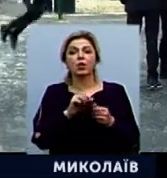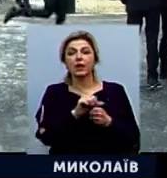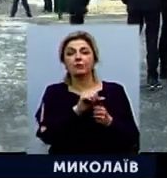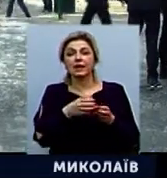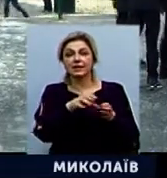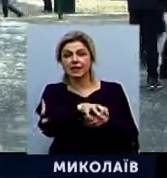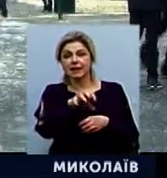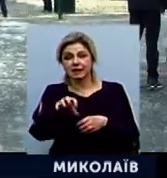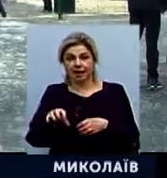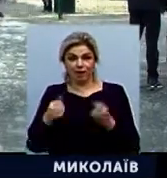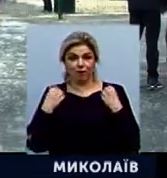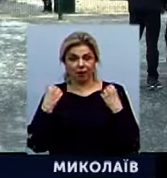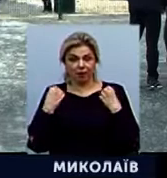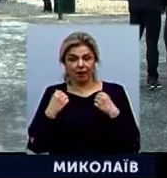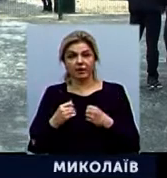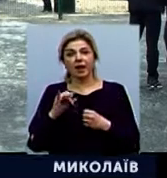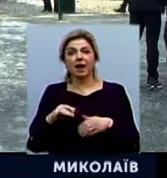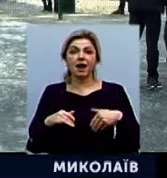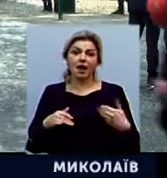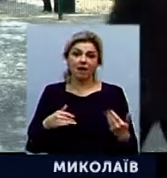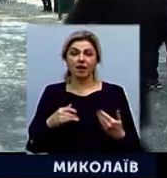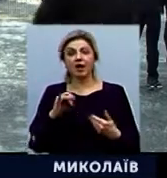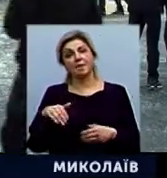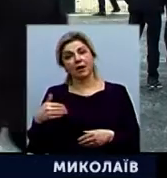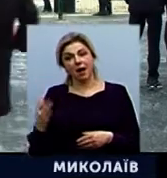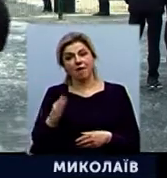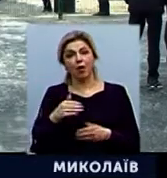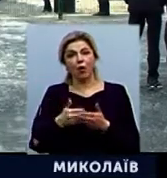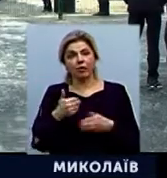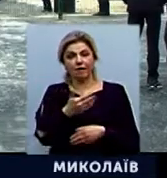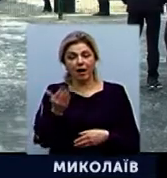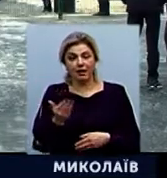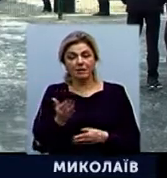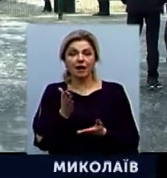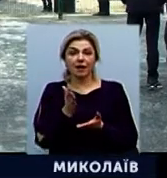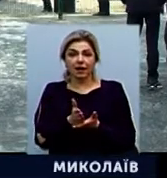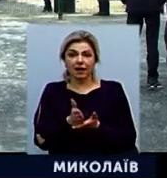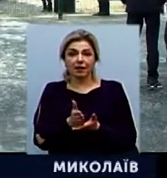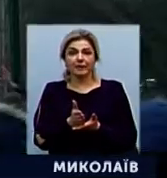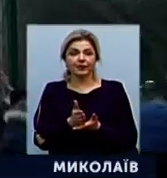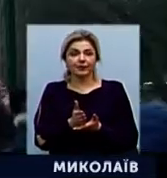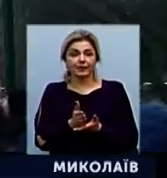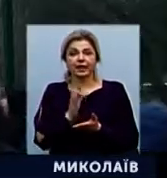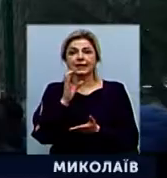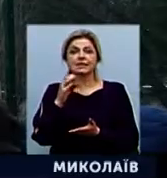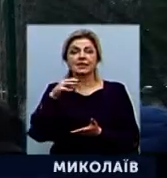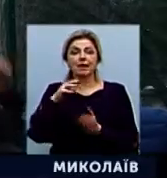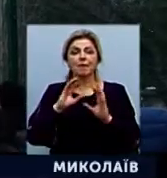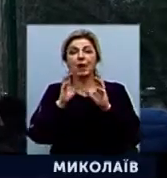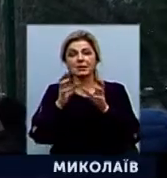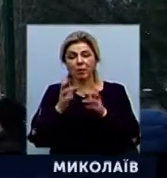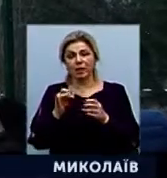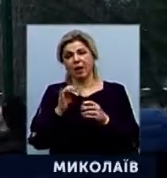спортивних. Саме от зліва від нас, справа від вас, це є стрітбольна площадка для